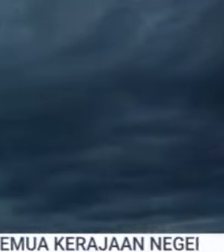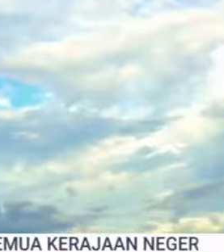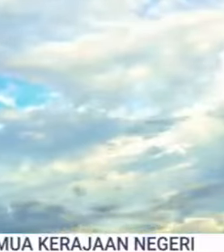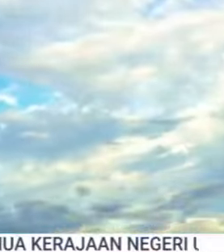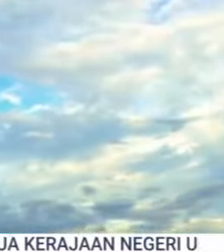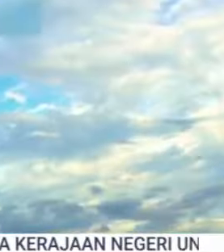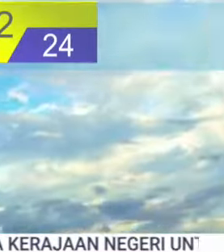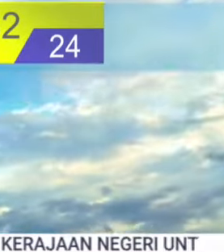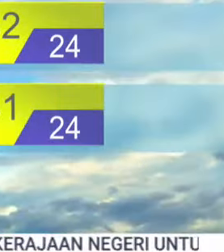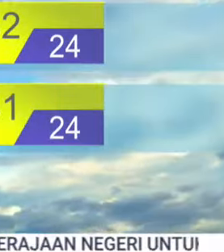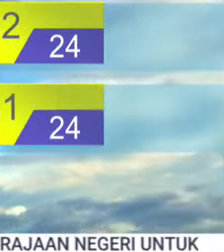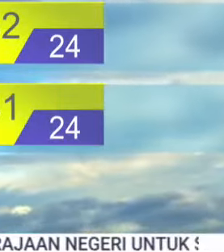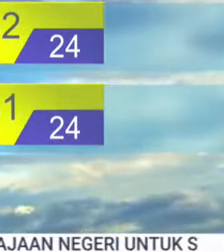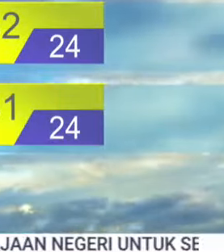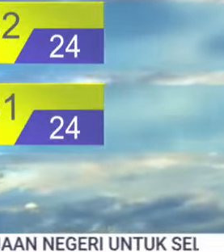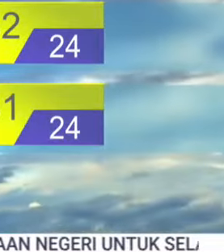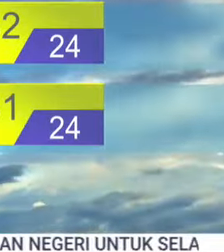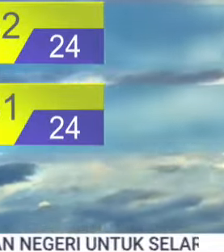Assalamualaikum